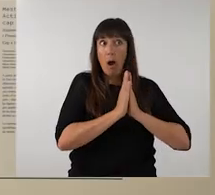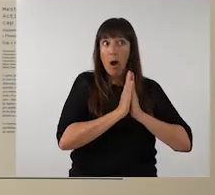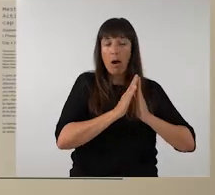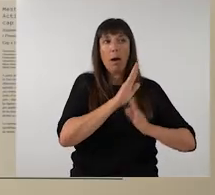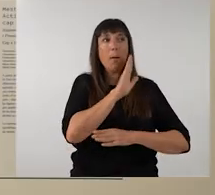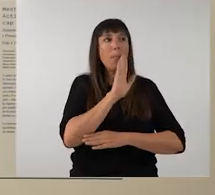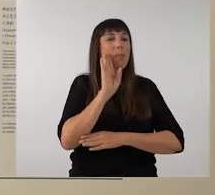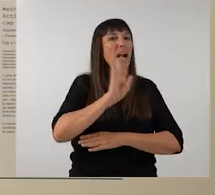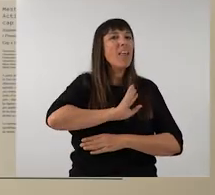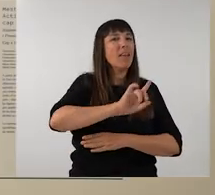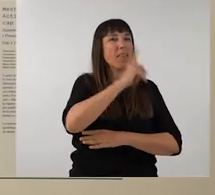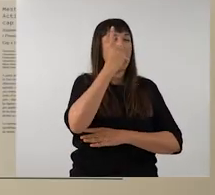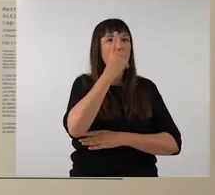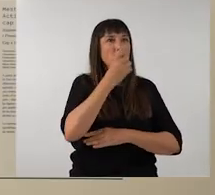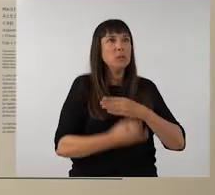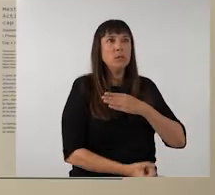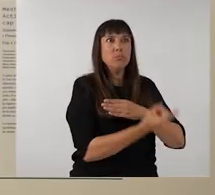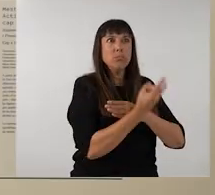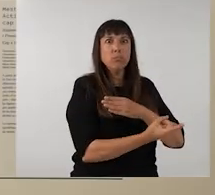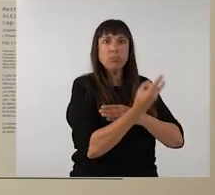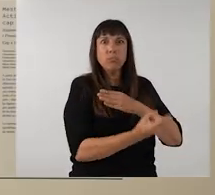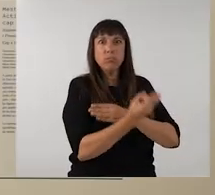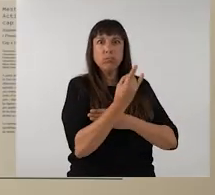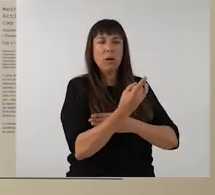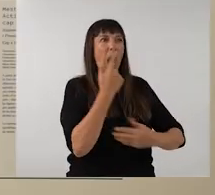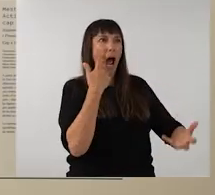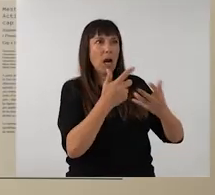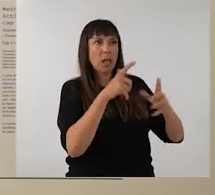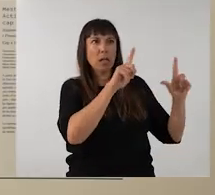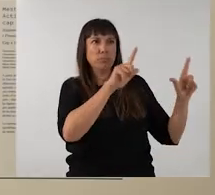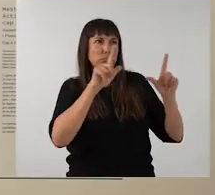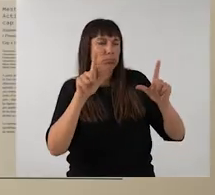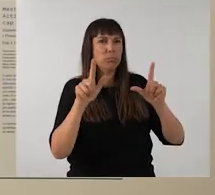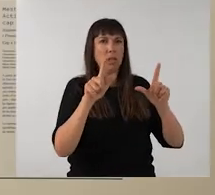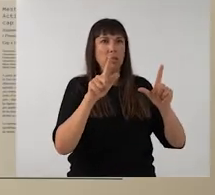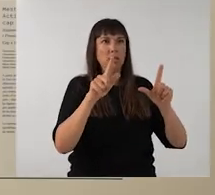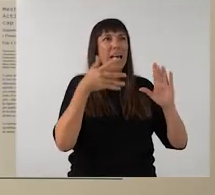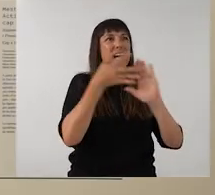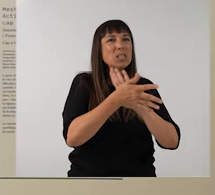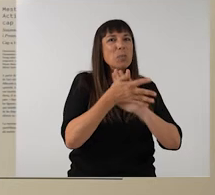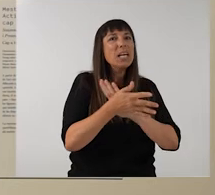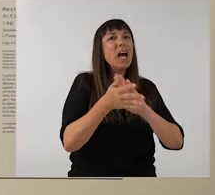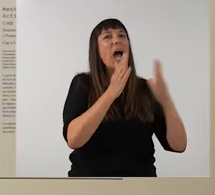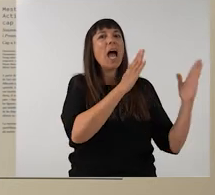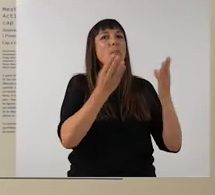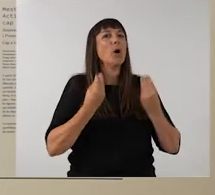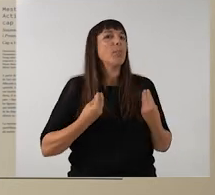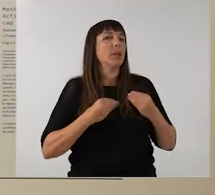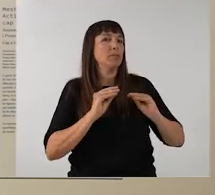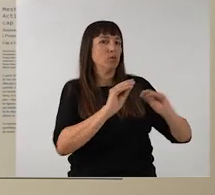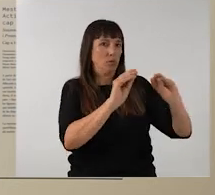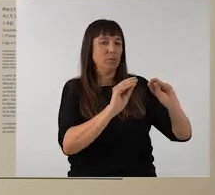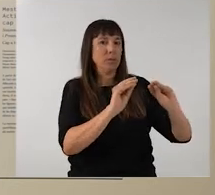més important cap a la figura de la Mare de Déu, comencen a aparèixer més escenes, no? en les obres d'art,